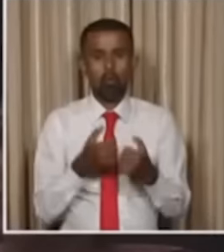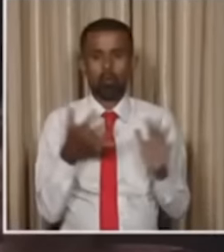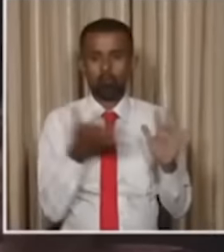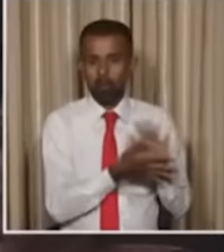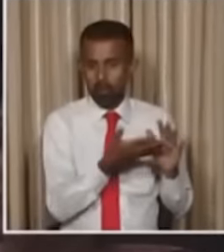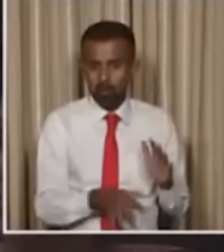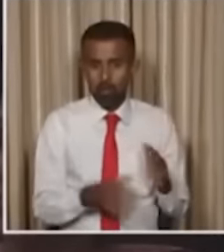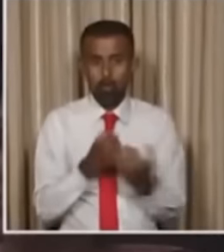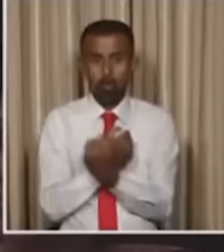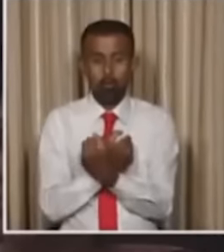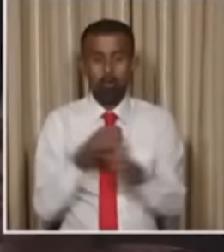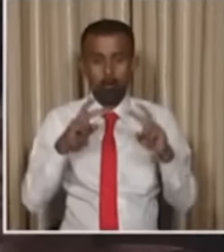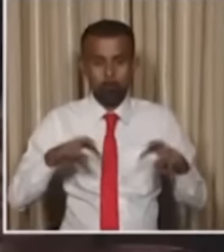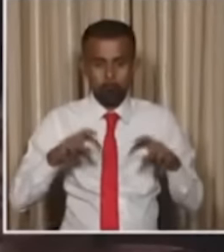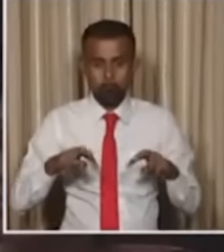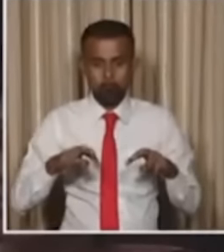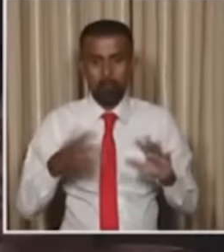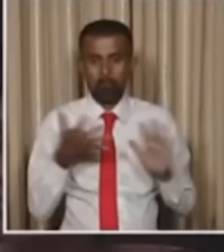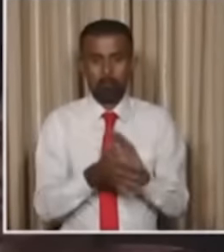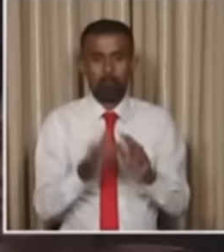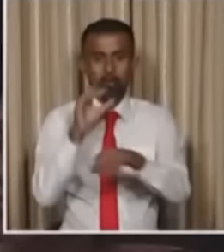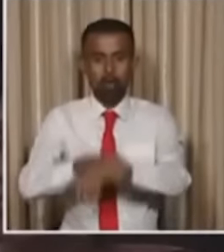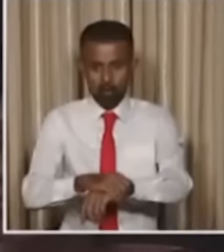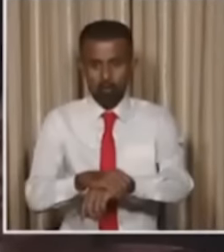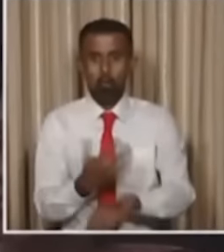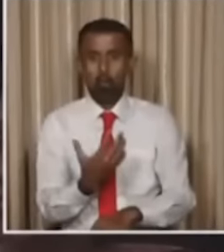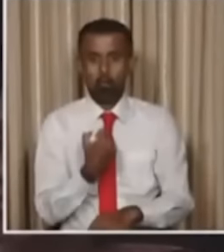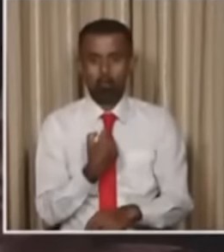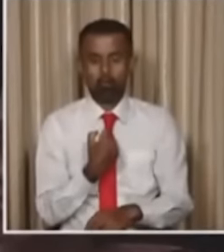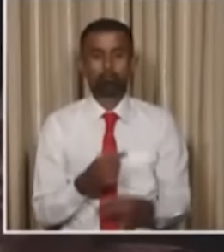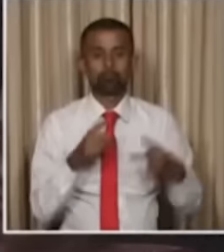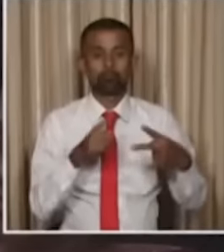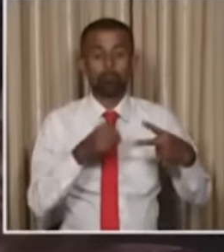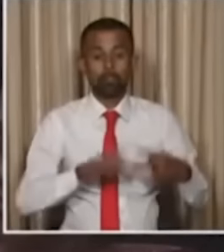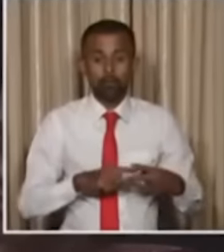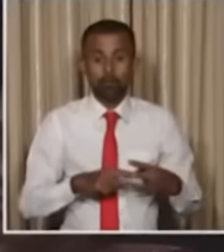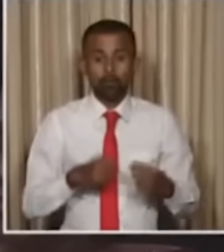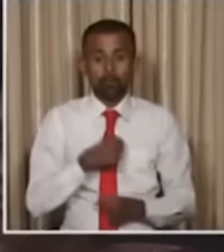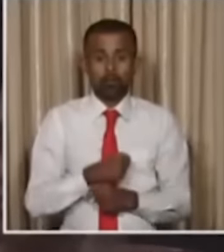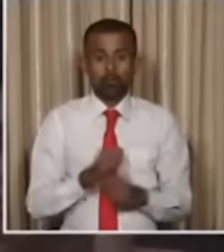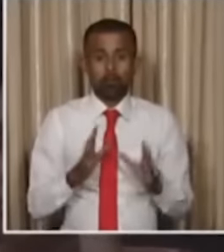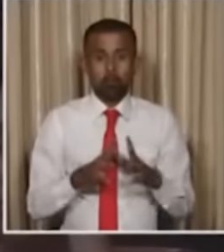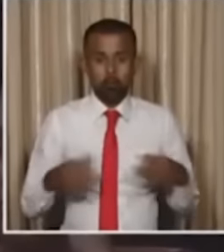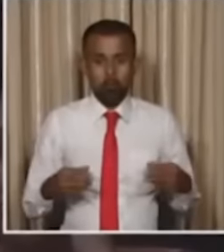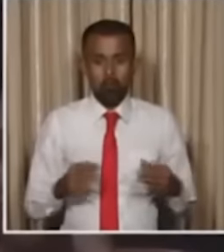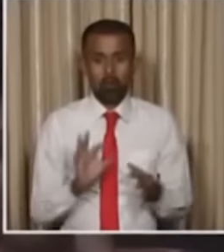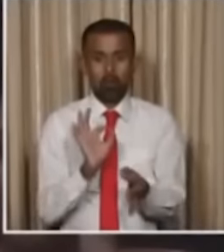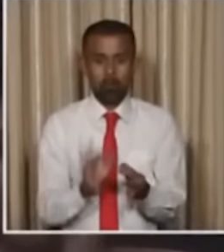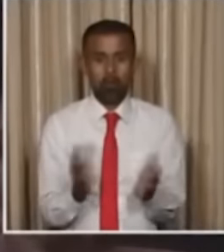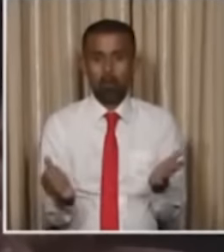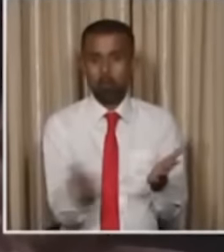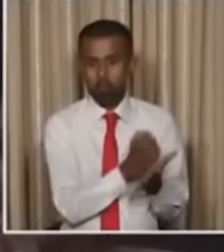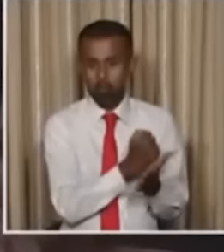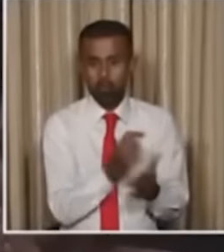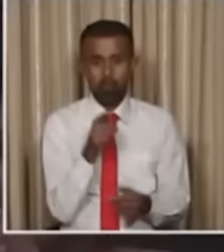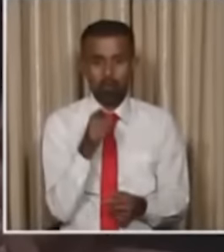කරොත් පොලිසිය විමර්ශනයක් කරලා වැඩිදිකරුවන් අත්අඩංගුවට ගන්න ඕනේ අනිත් එක තමයි රාජ්‍ය දේපල ගිනි තබා විනාශ